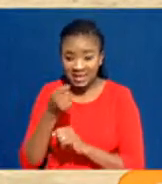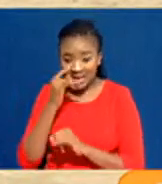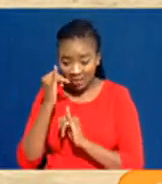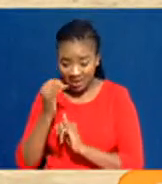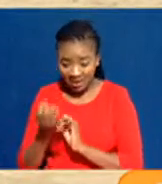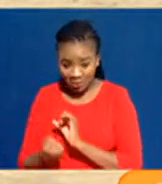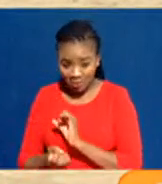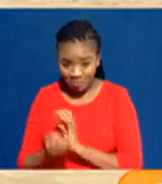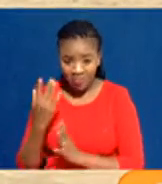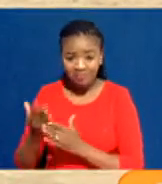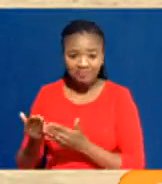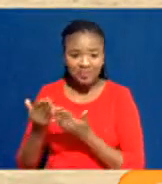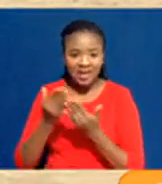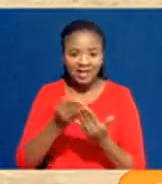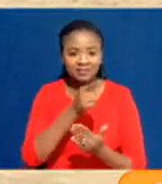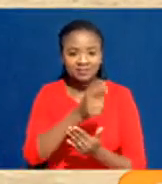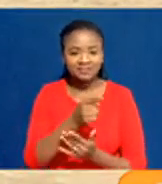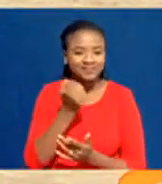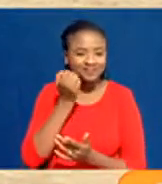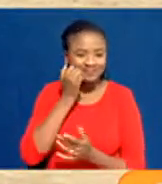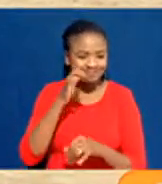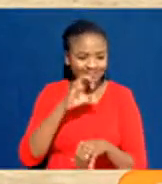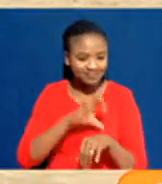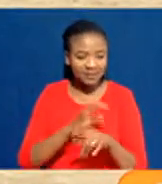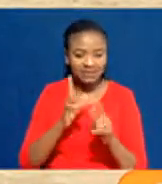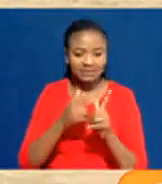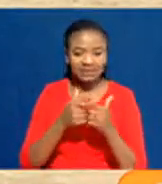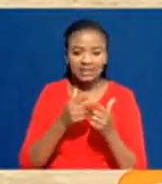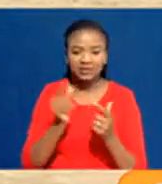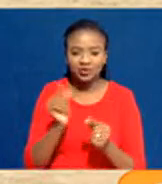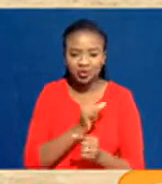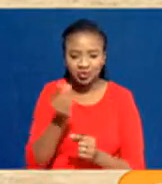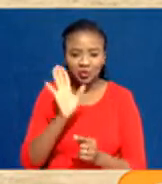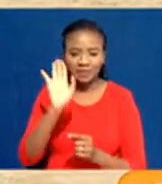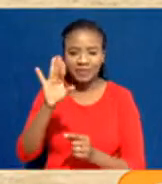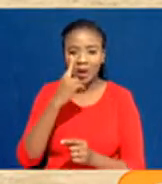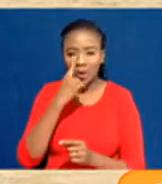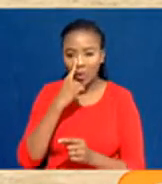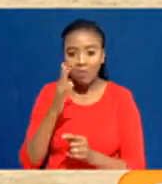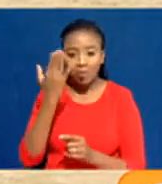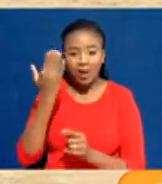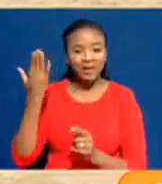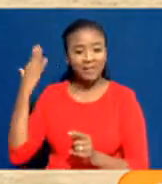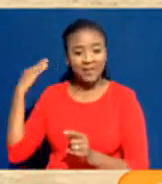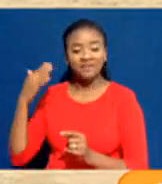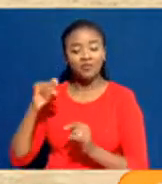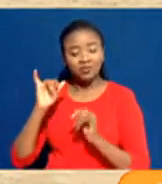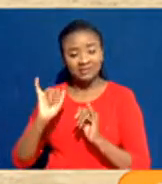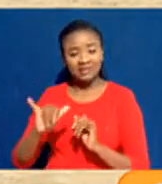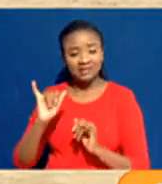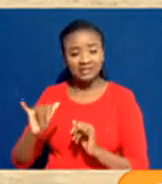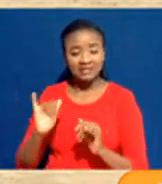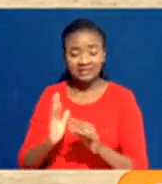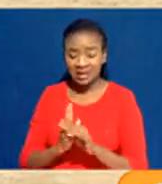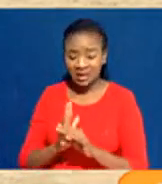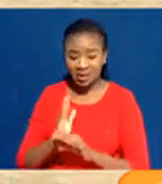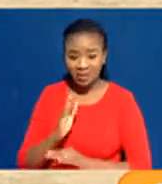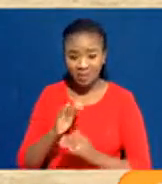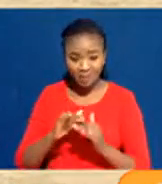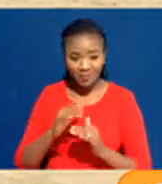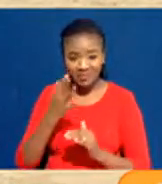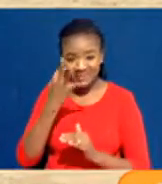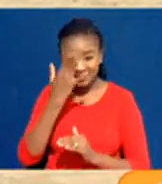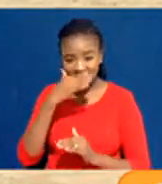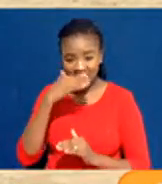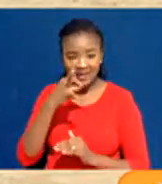wagonjwa kuondoka hospitalini mapema, kinyume na ilivyokuwa walikuwa wanakaa zaidi ya siku 30.